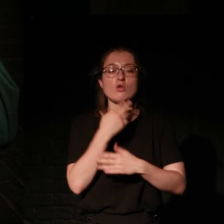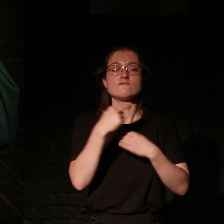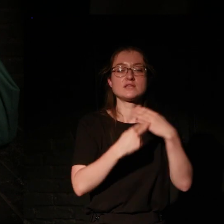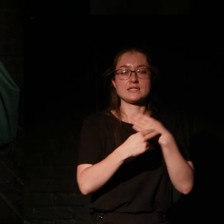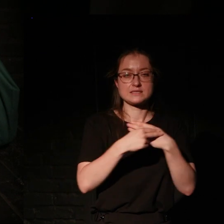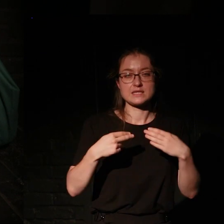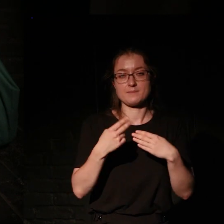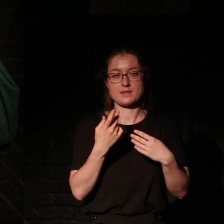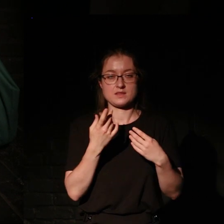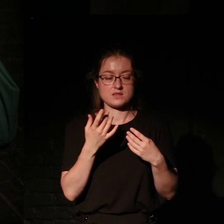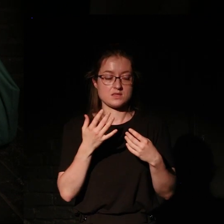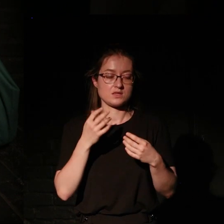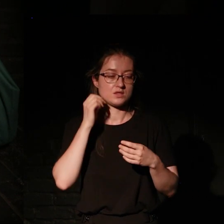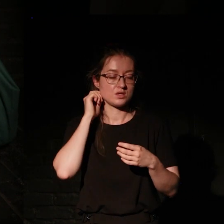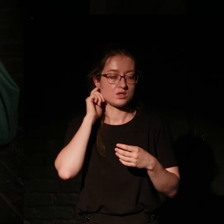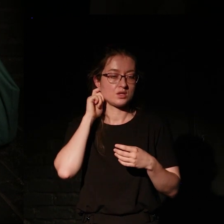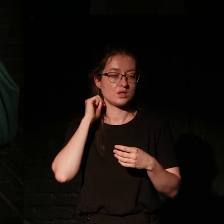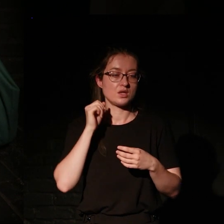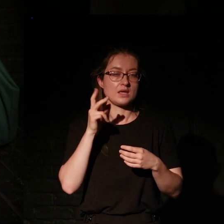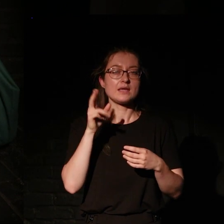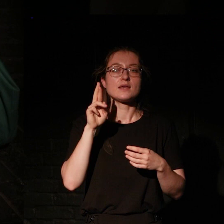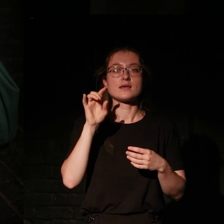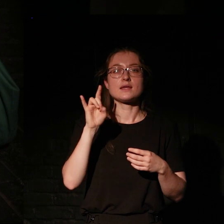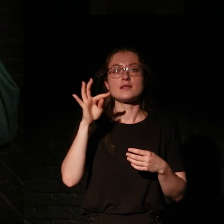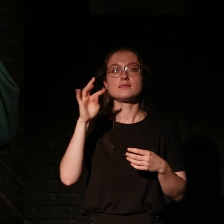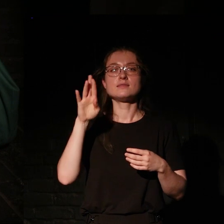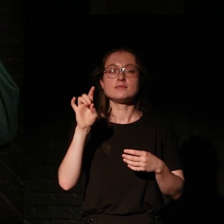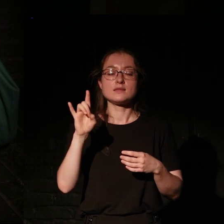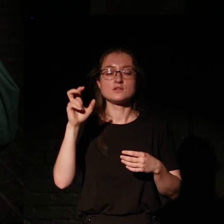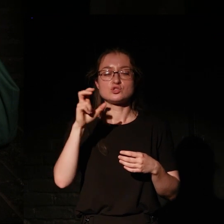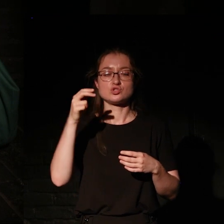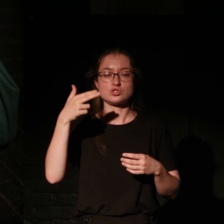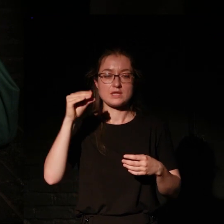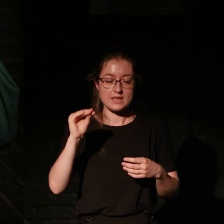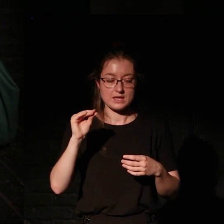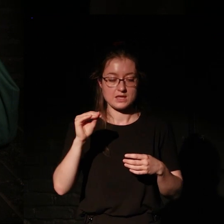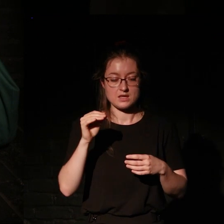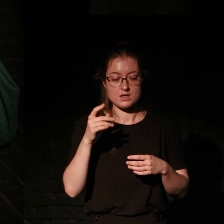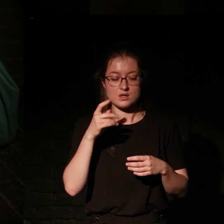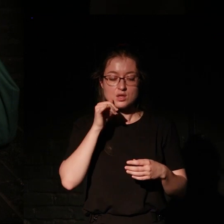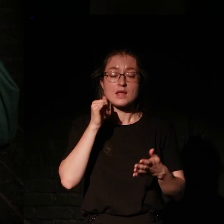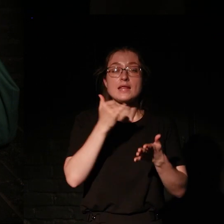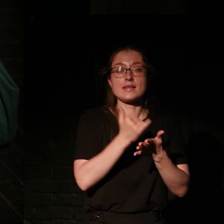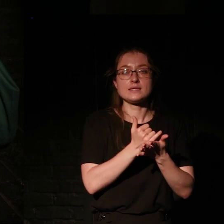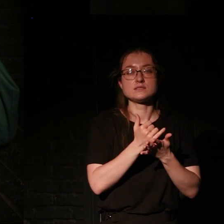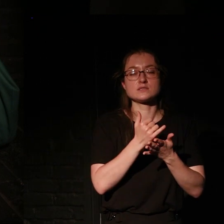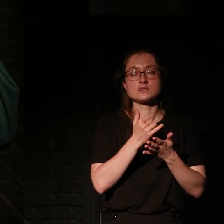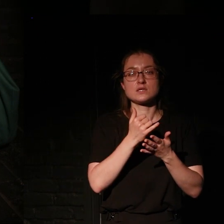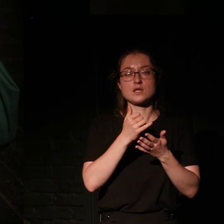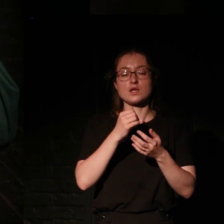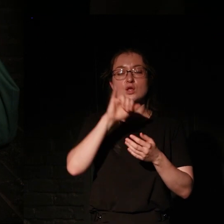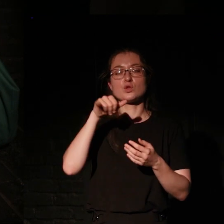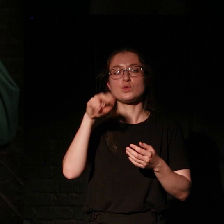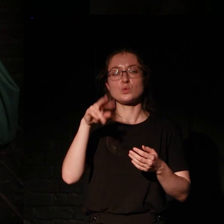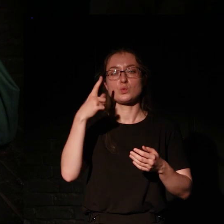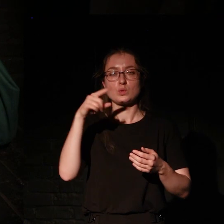Judy. To znowu jeden z takich zapomnianych listów, króciutki, ma 25 wierszy, kto